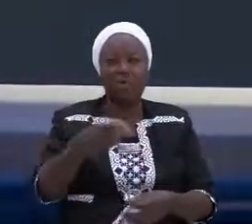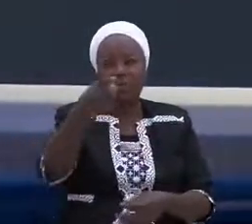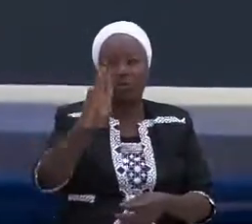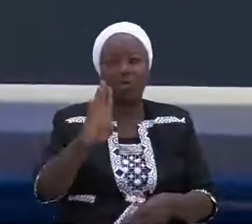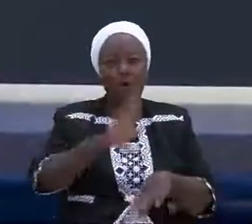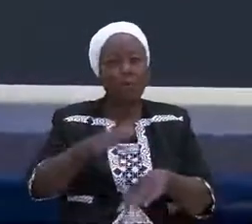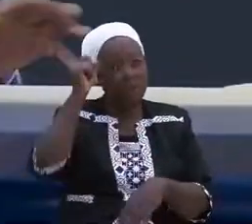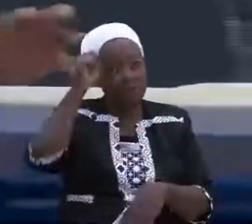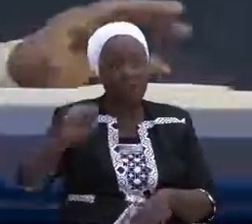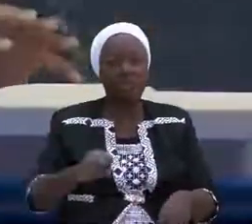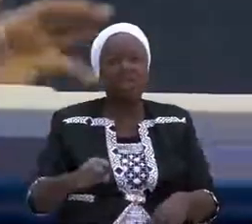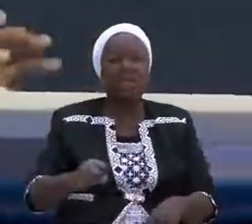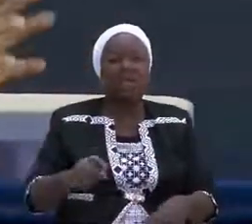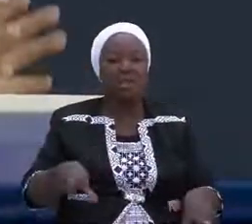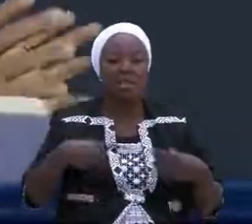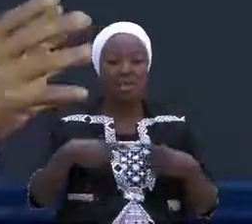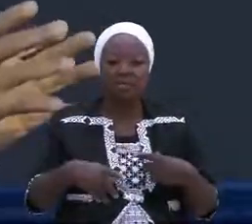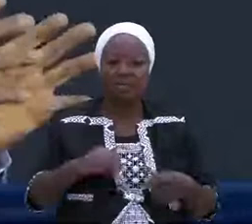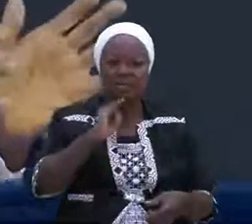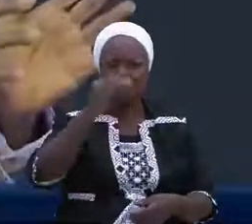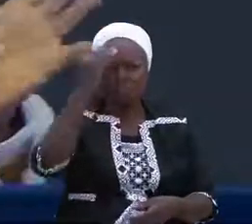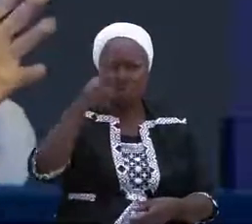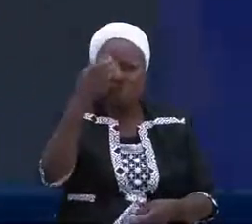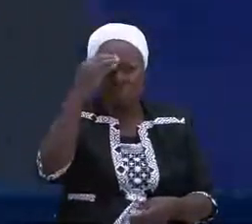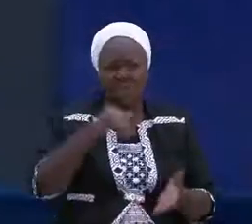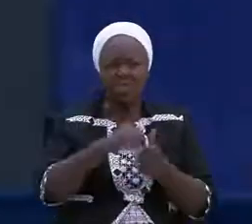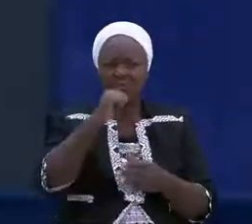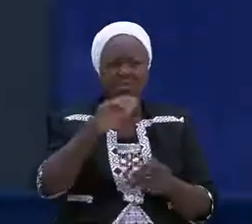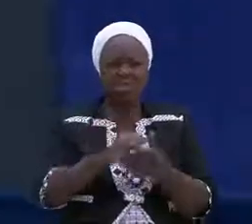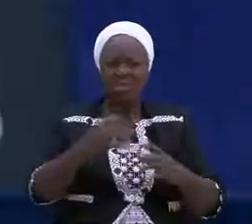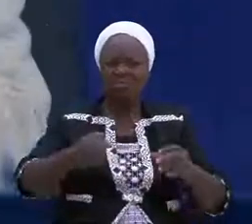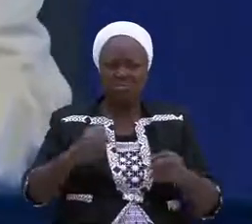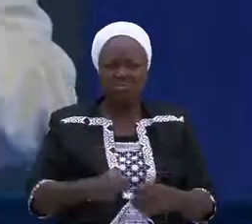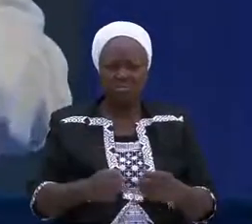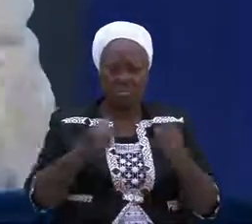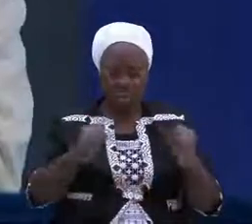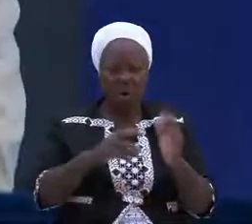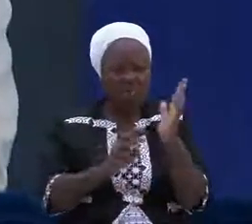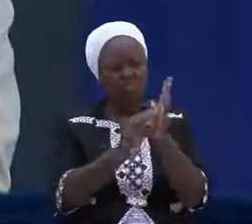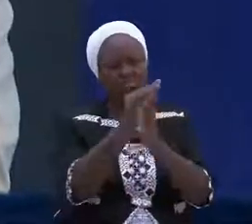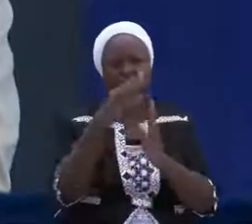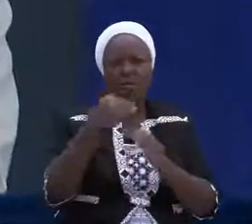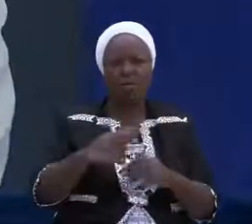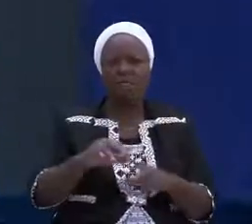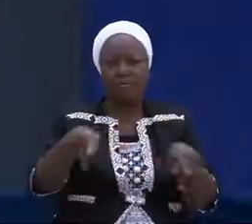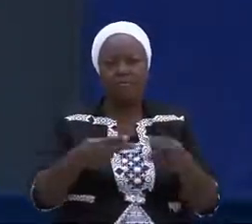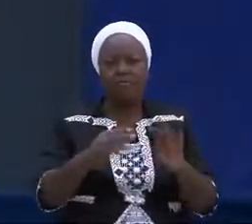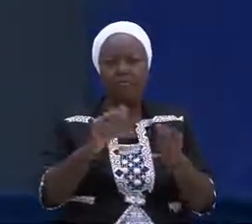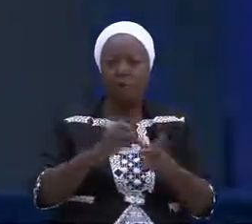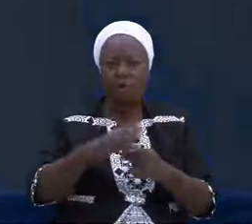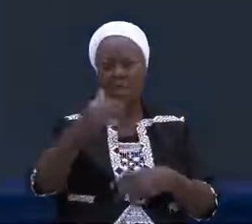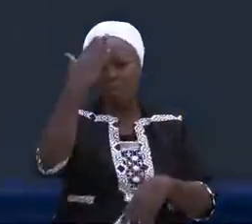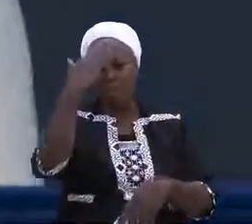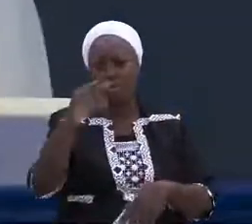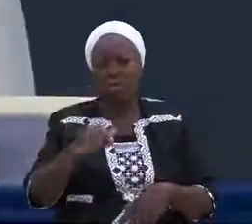dans sa vie. Vous savez, ce n'est pas le statut de Philippe, ce n'est pas la connaissance de